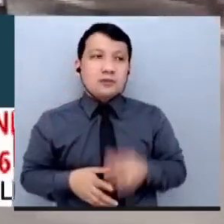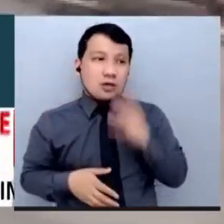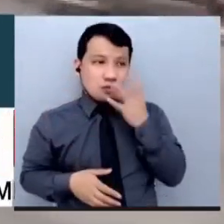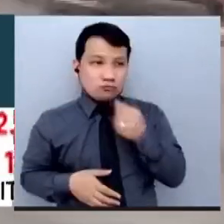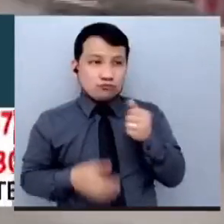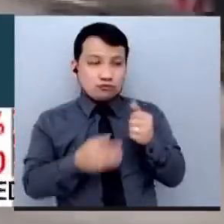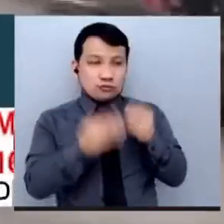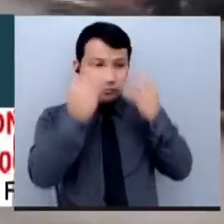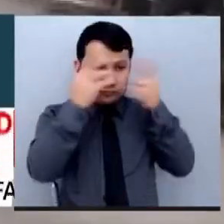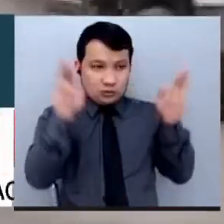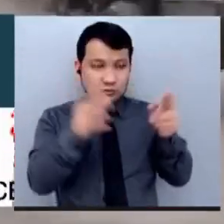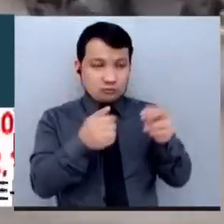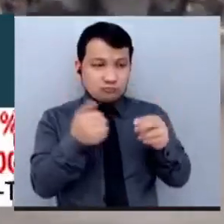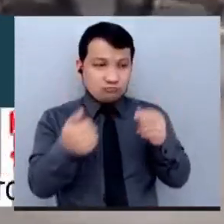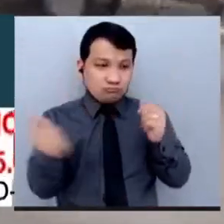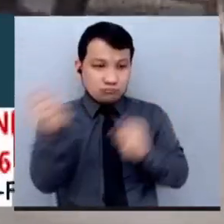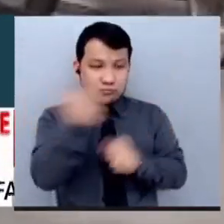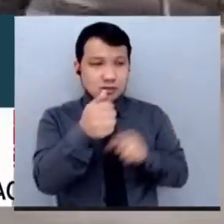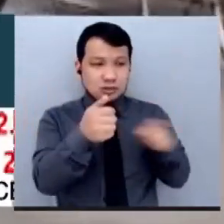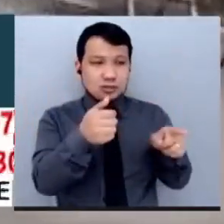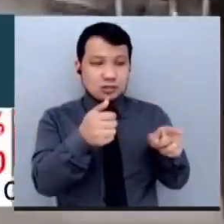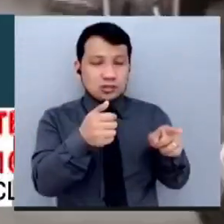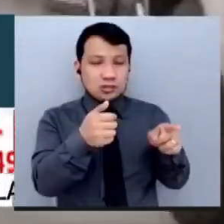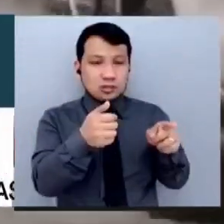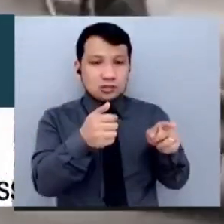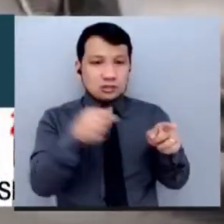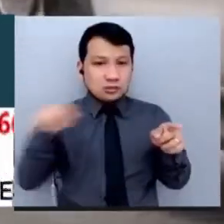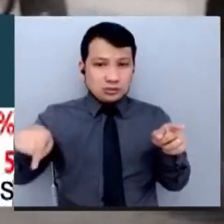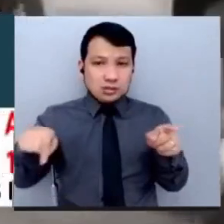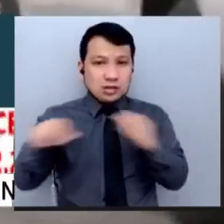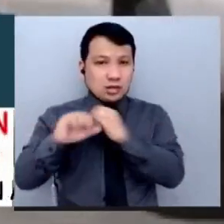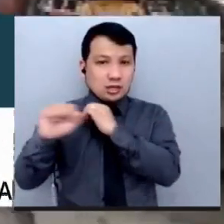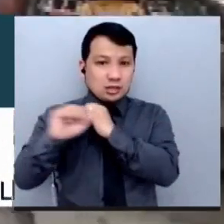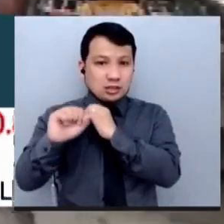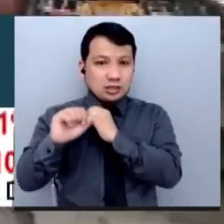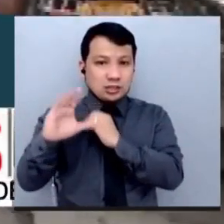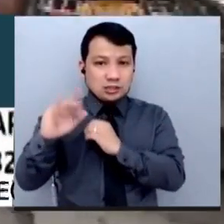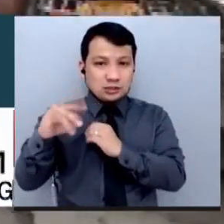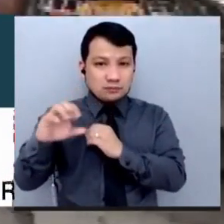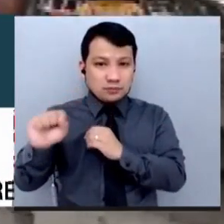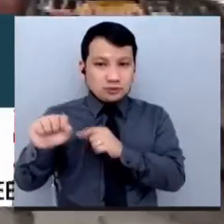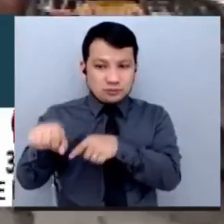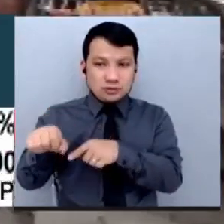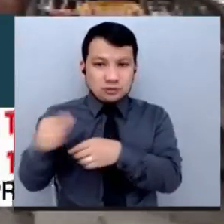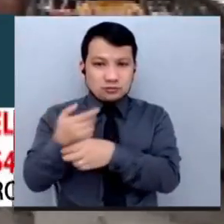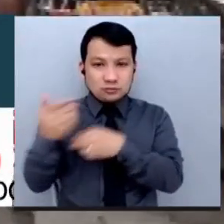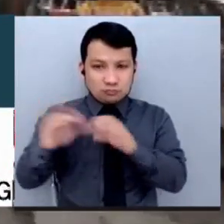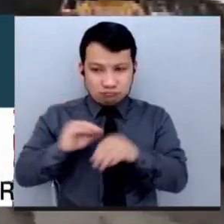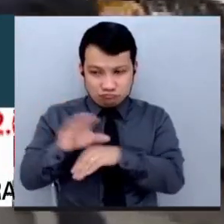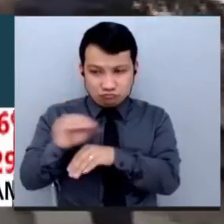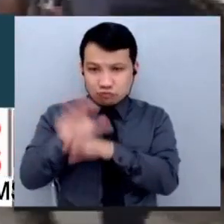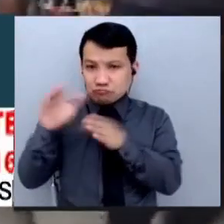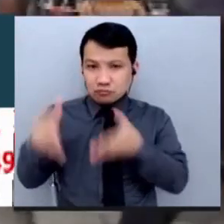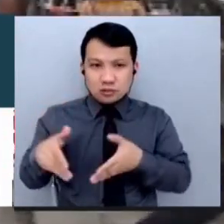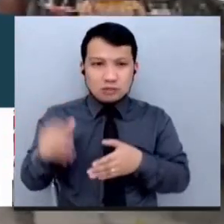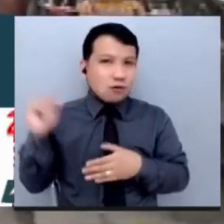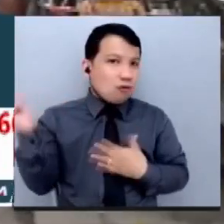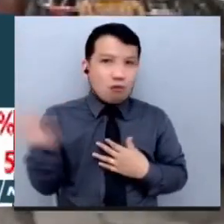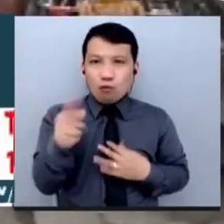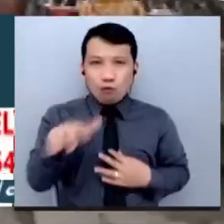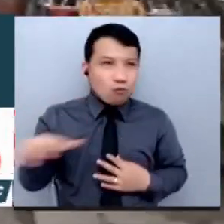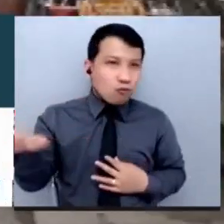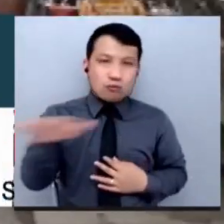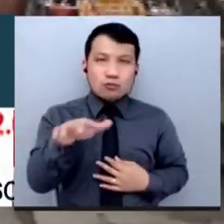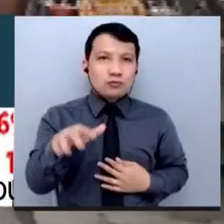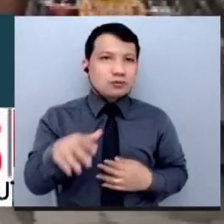ng mayor, siya rin yung campaign manager. Eh. So at saka tuwing mo lahat ng konsihal, lahat, the whole,